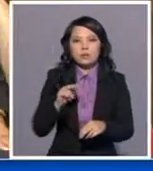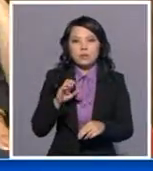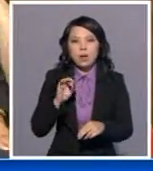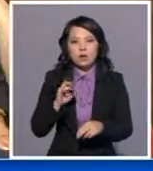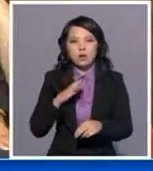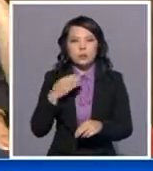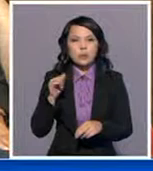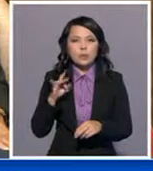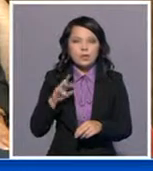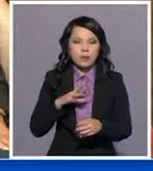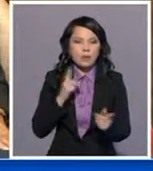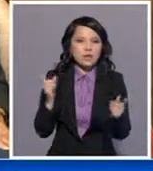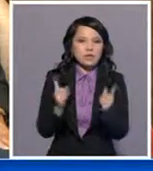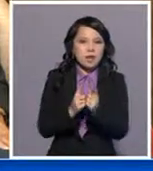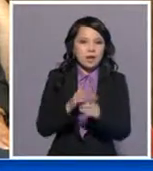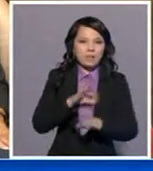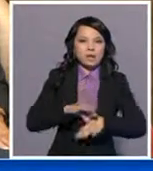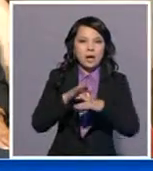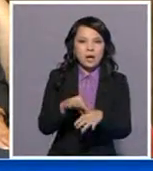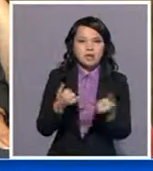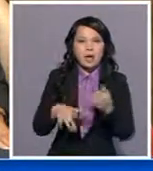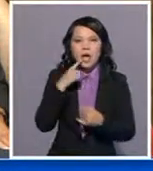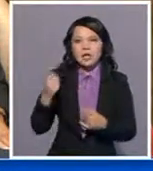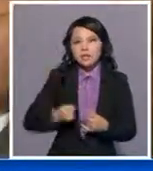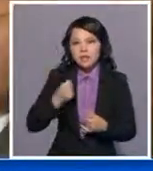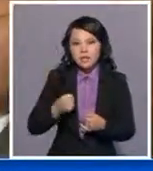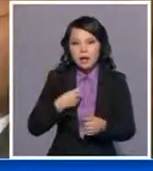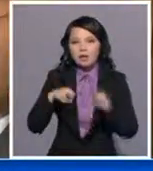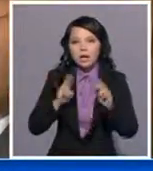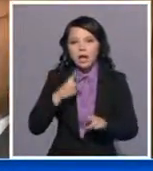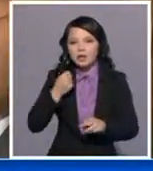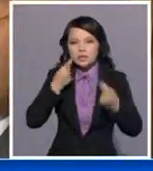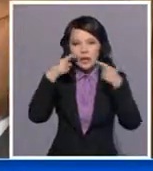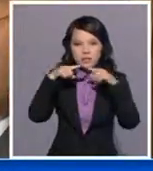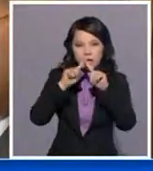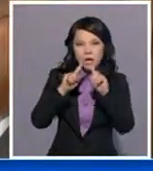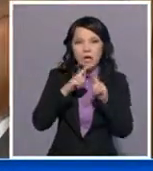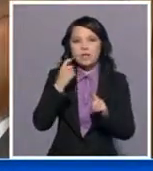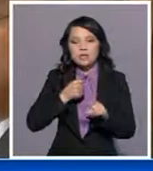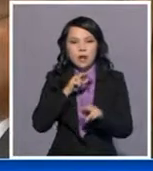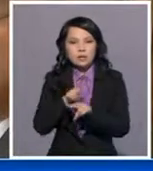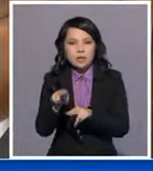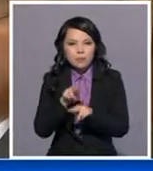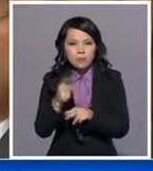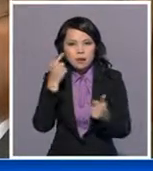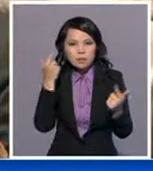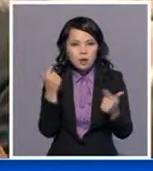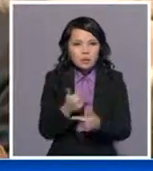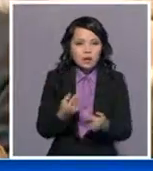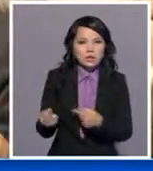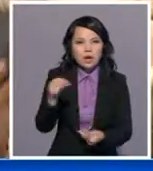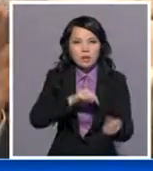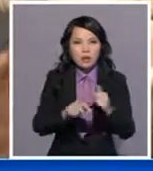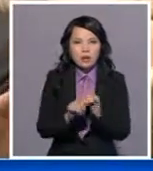түркиялық әріптесі Исмет Илмазбен кездесті. Тараптар әскери және әскери техникалық, сондай-ақ әскери білім беру саласында екіжақты